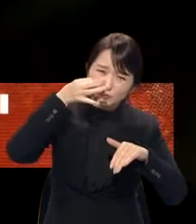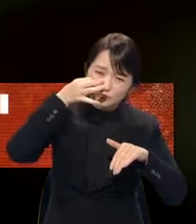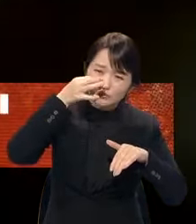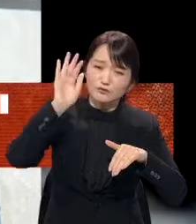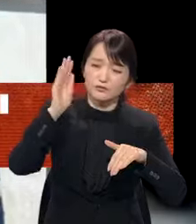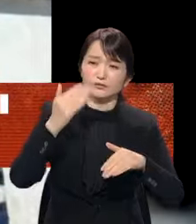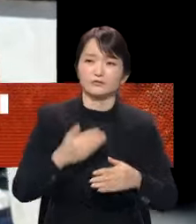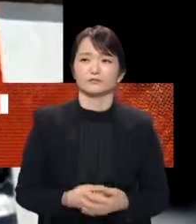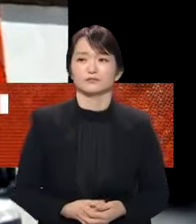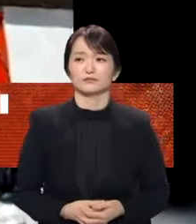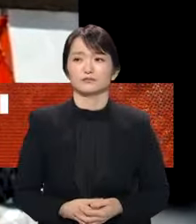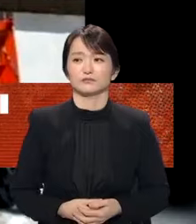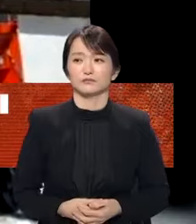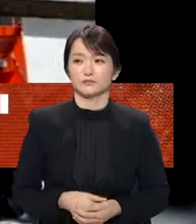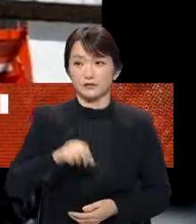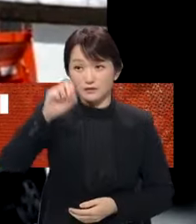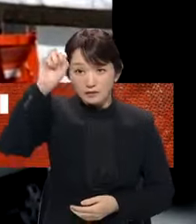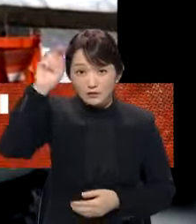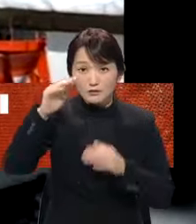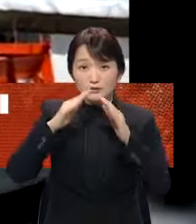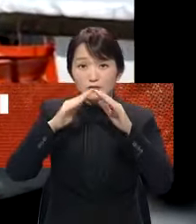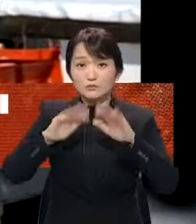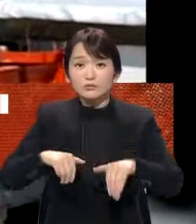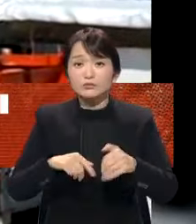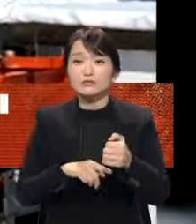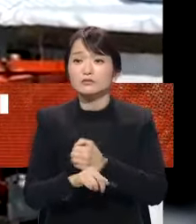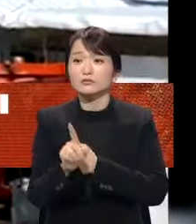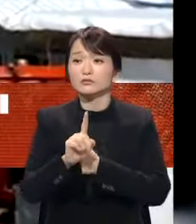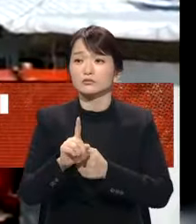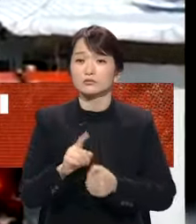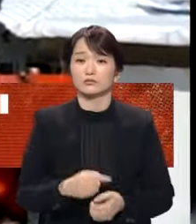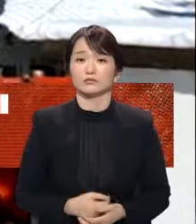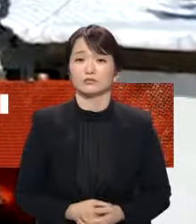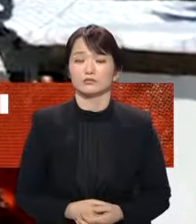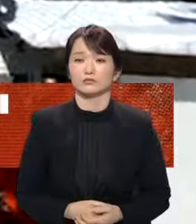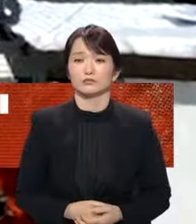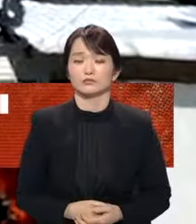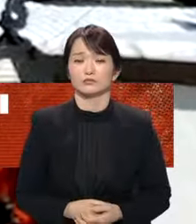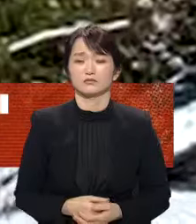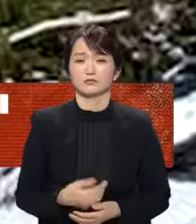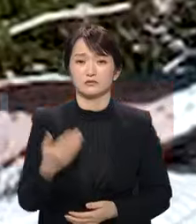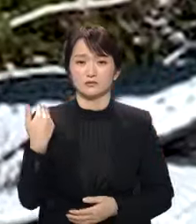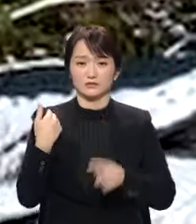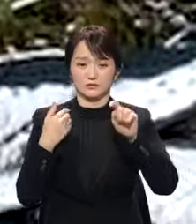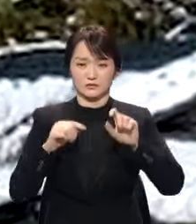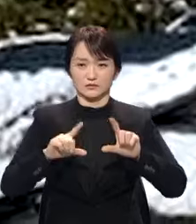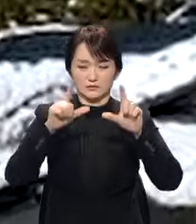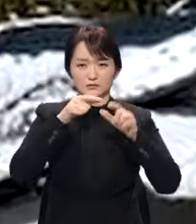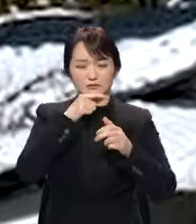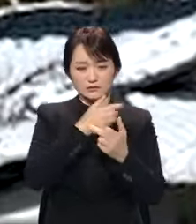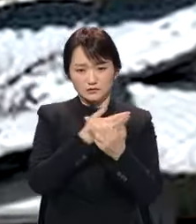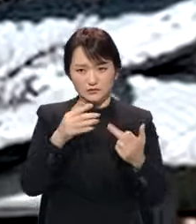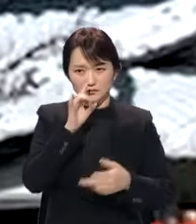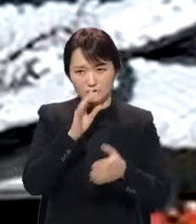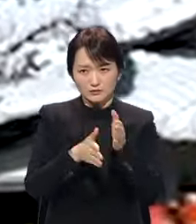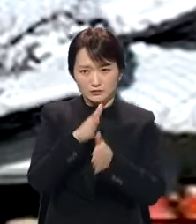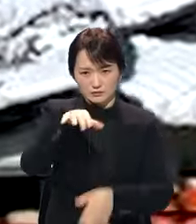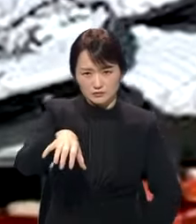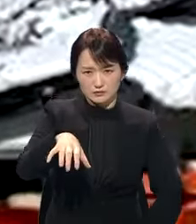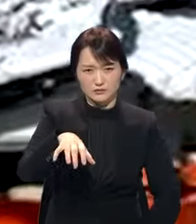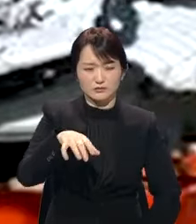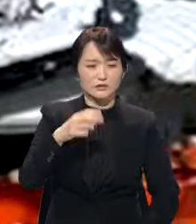예, 아니 갑자기 집이 무너지다니 이게 뭔 조화예요 이게? 이게 지난 15일 강원 강릉시인데요. 오래된